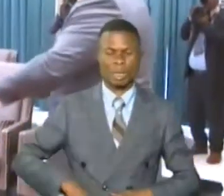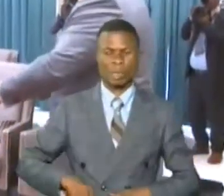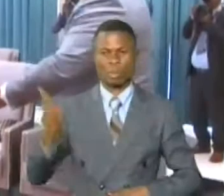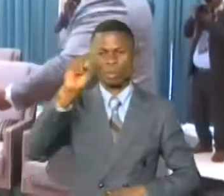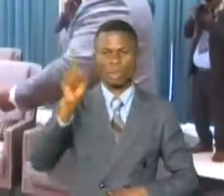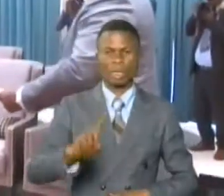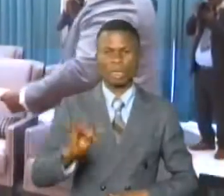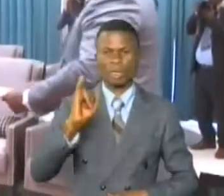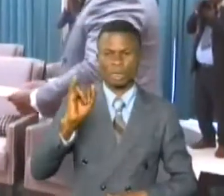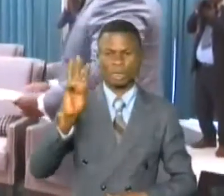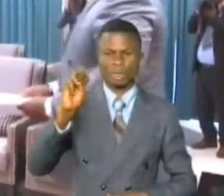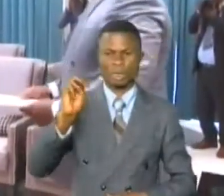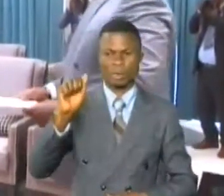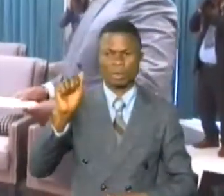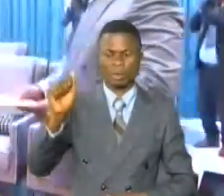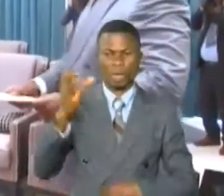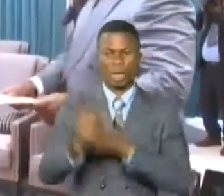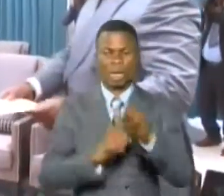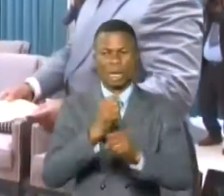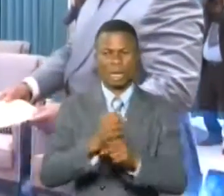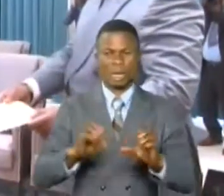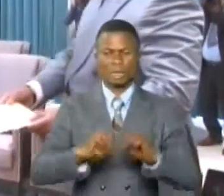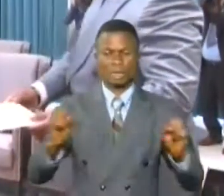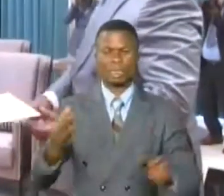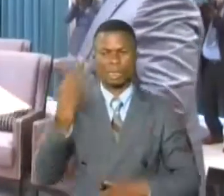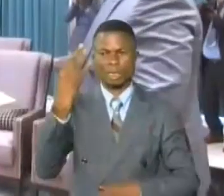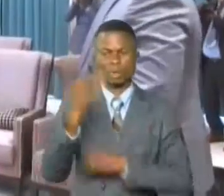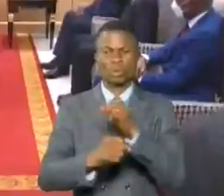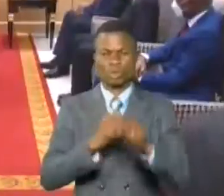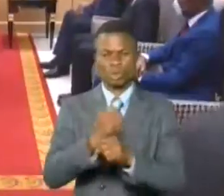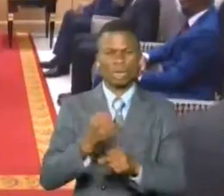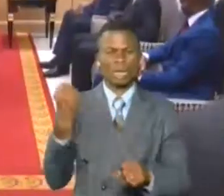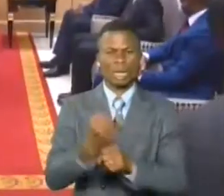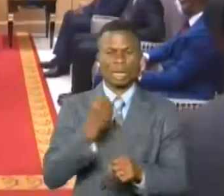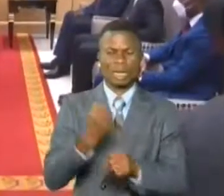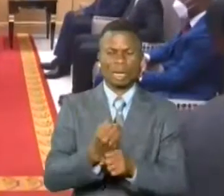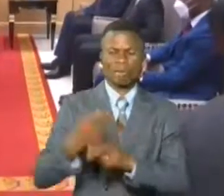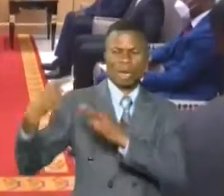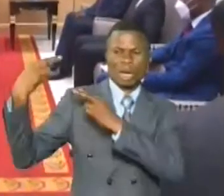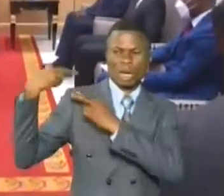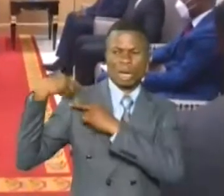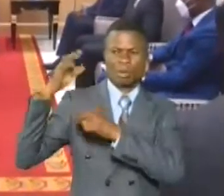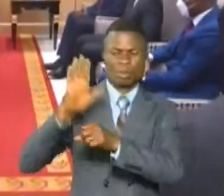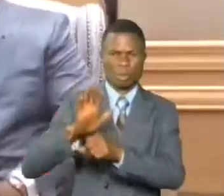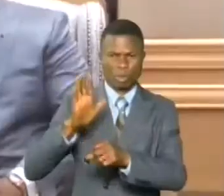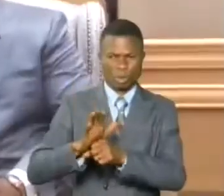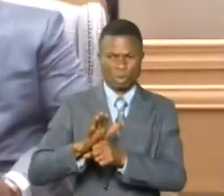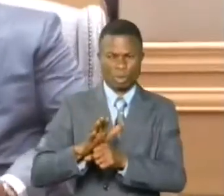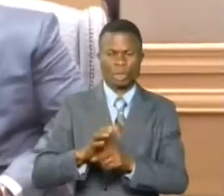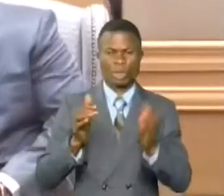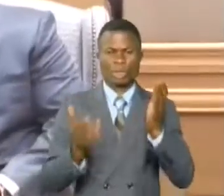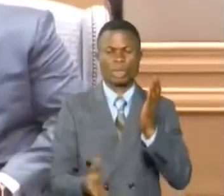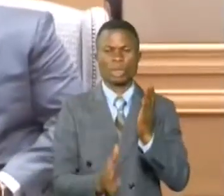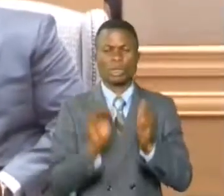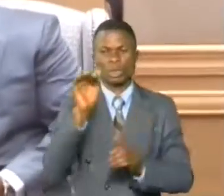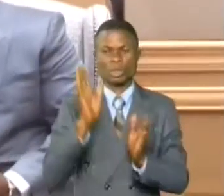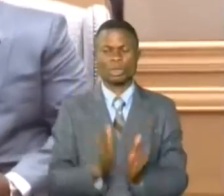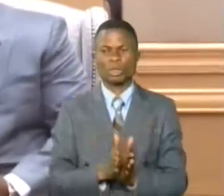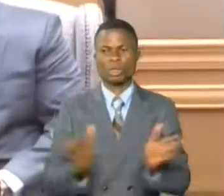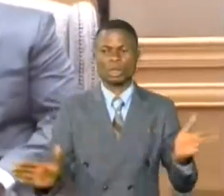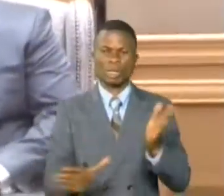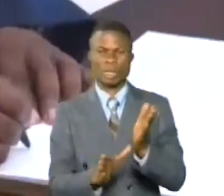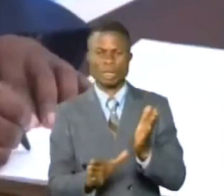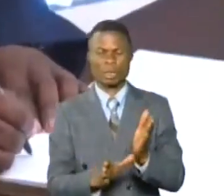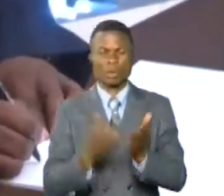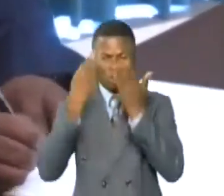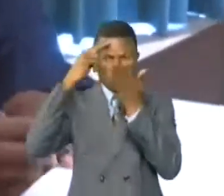RDC. Âgé de 53 ans, il a assumé diverses charges, notamment celle de directeur adjoint de l'Université du